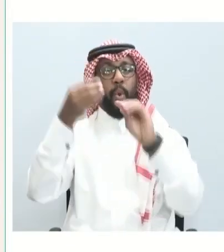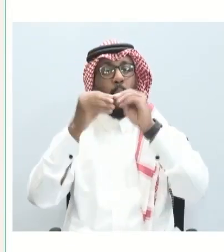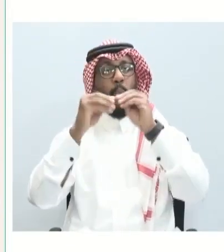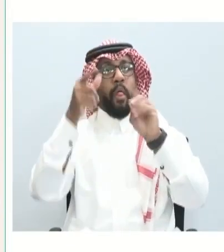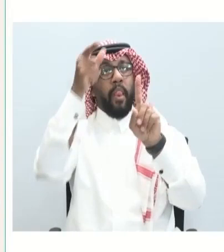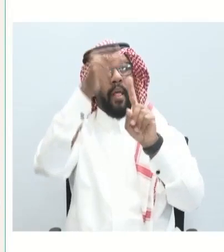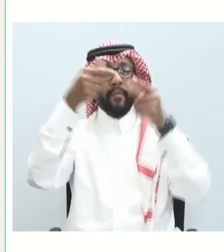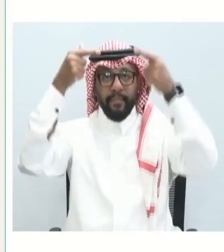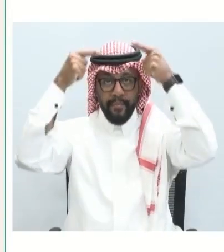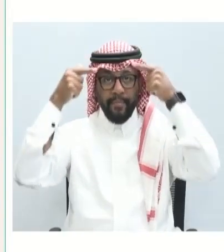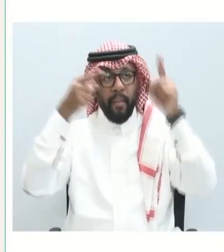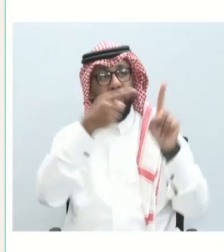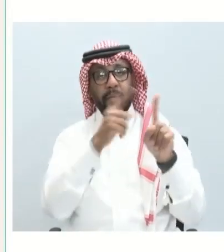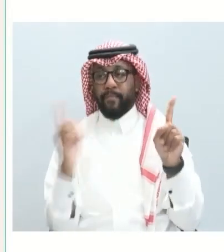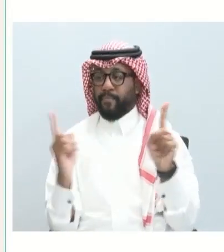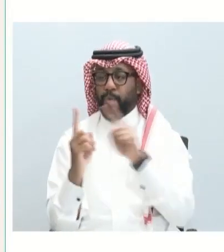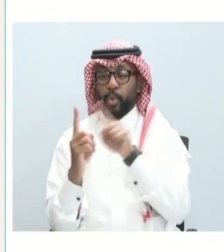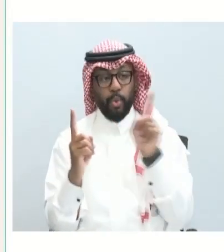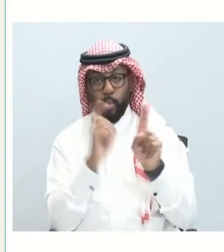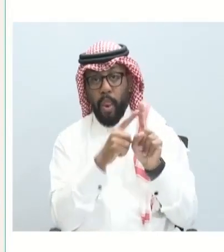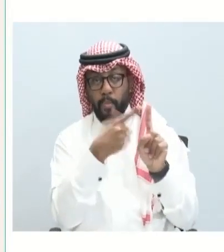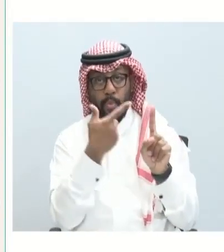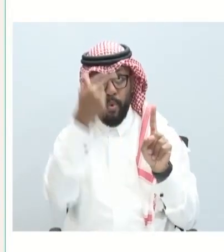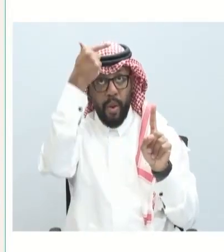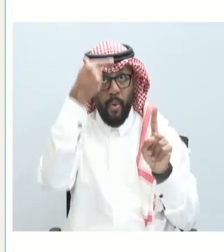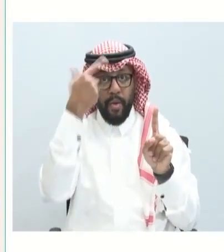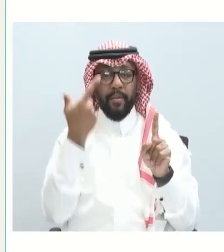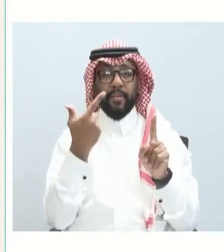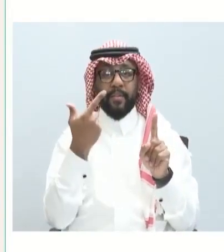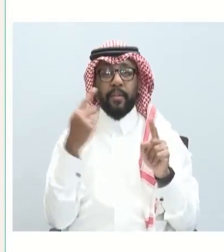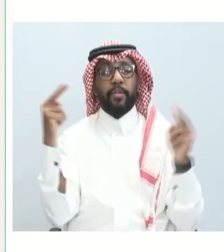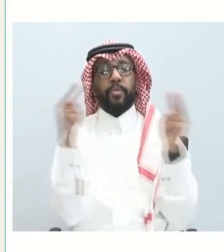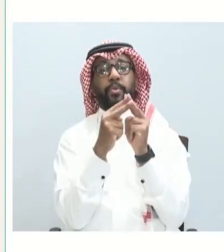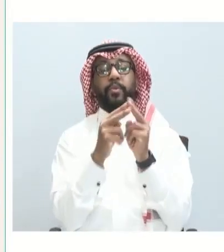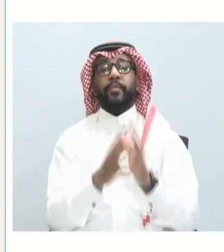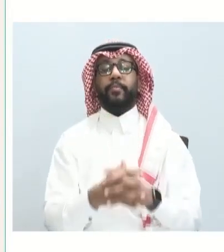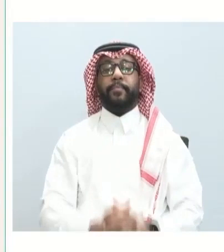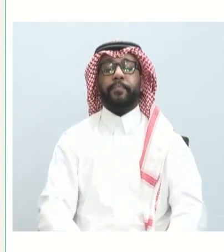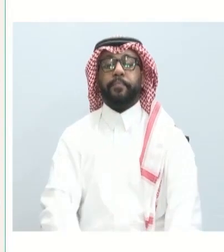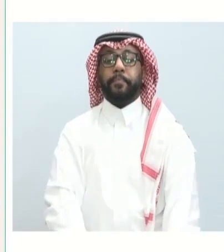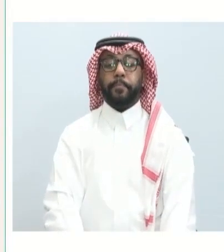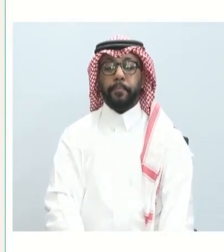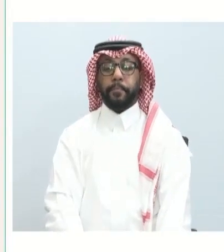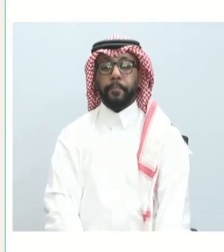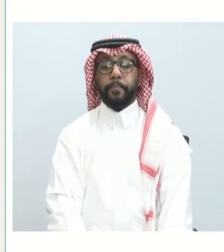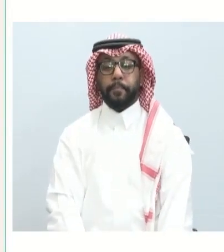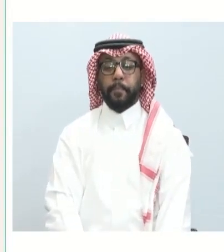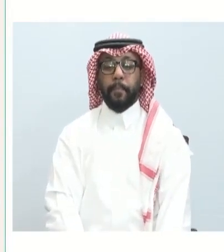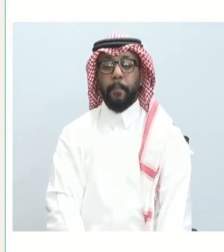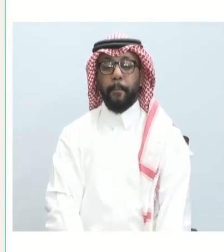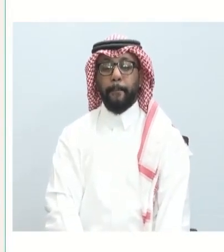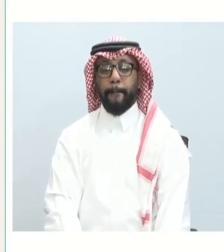بلون القبعه التي يرتديها بعد ان يشاهد قبعه المتسابق الثاني